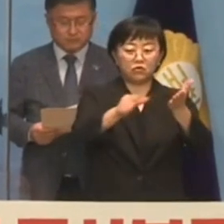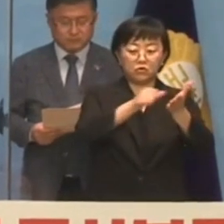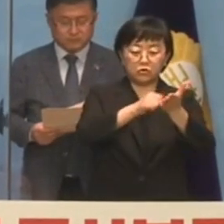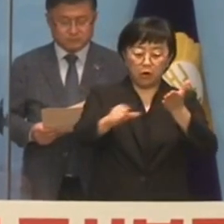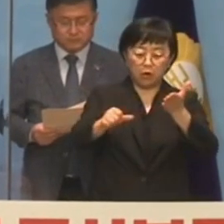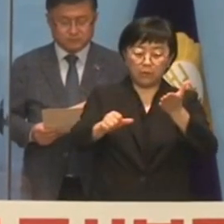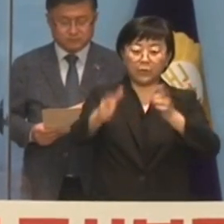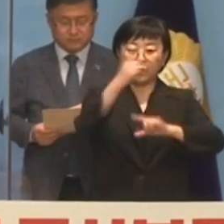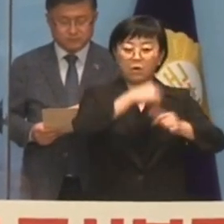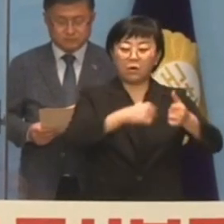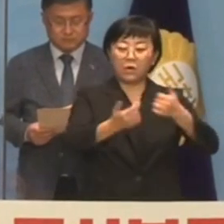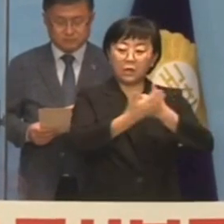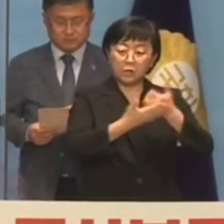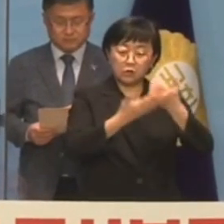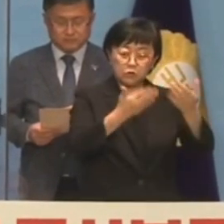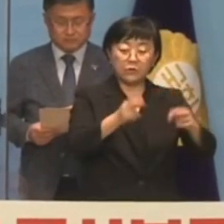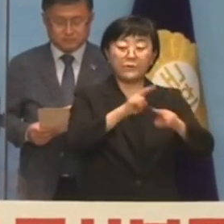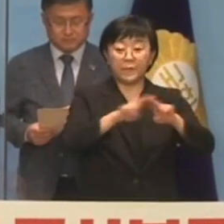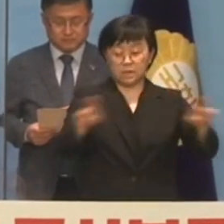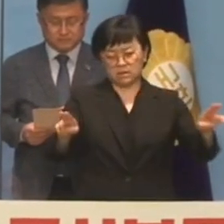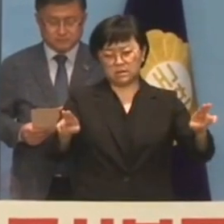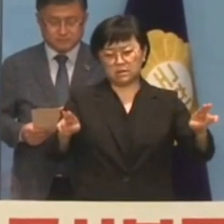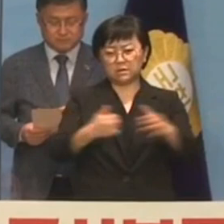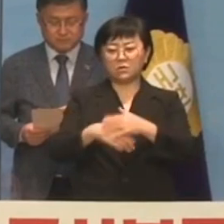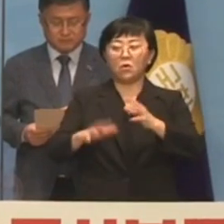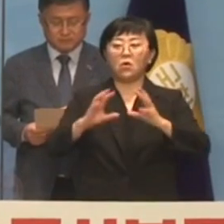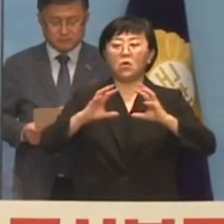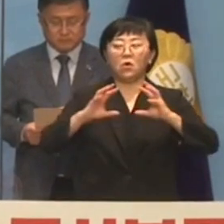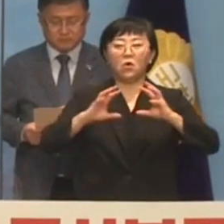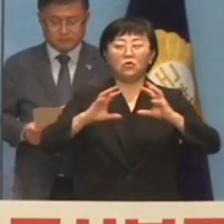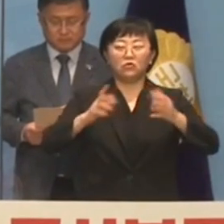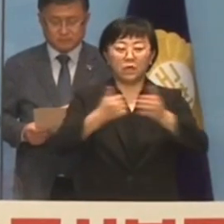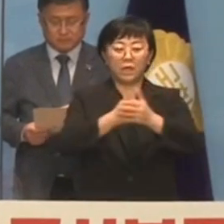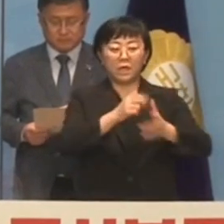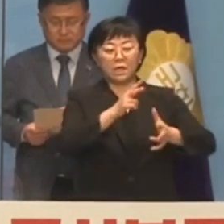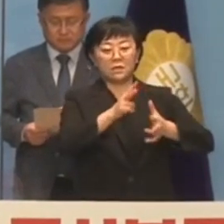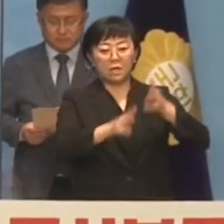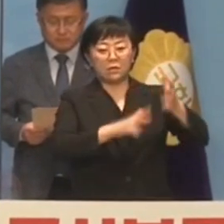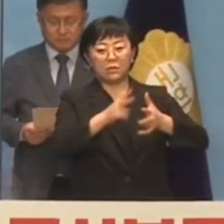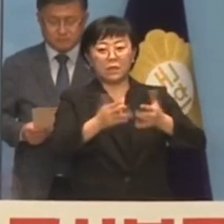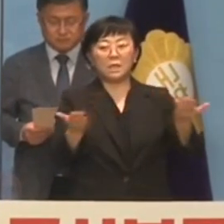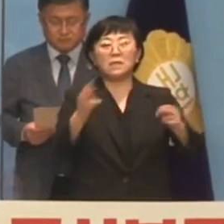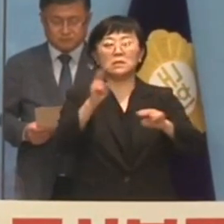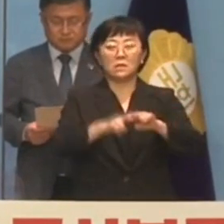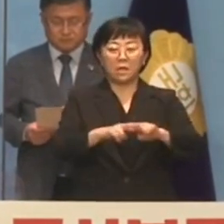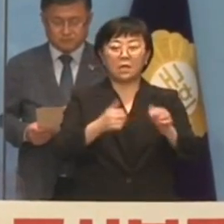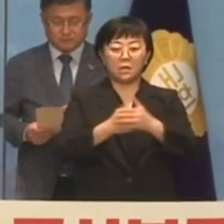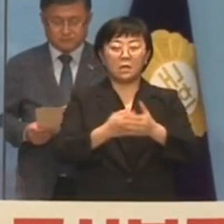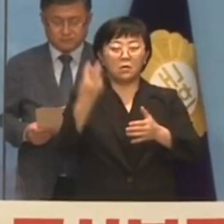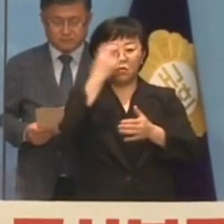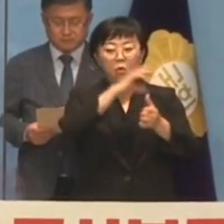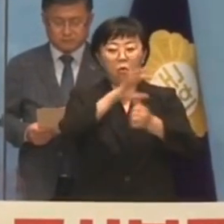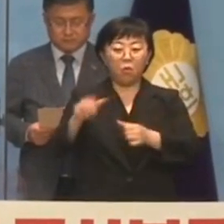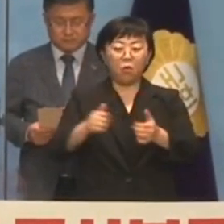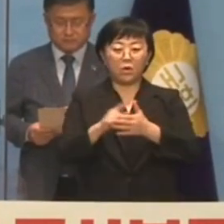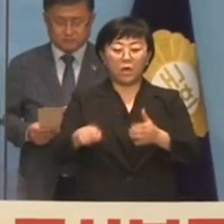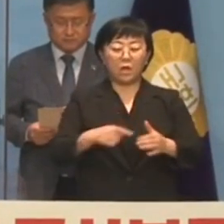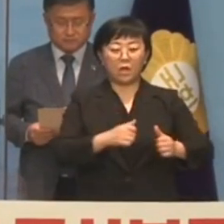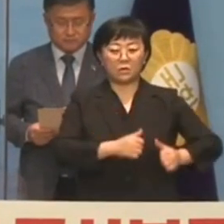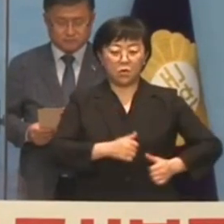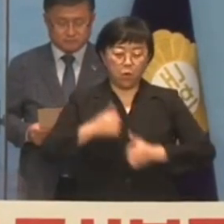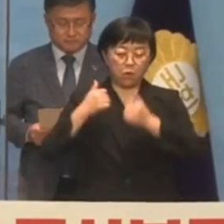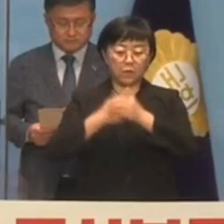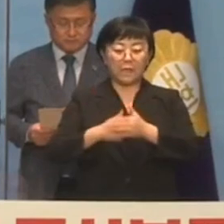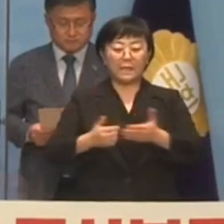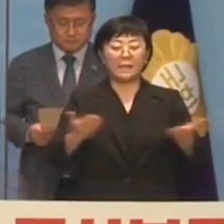제도 폐지까지 국내 산업과 일자리 보호에 소홀한 직무유기라고 강력히